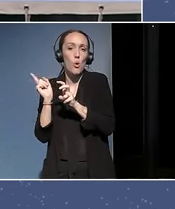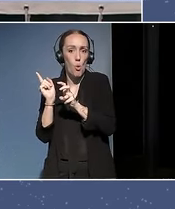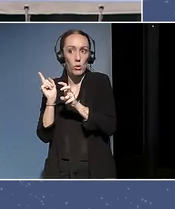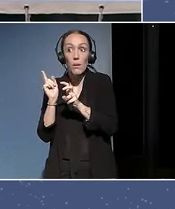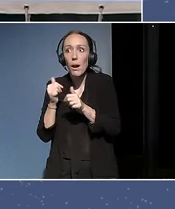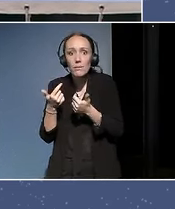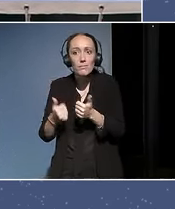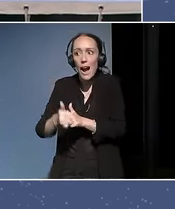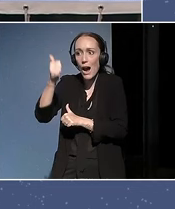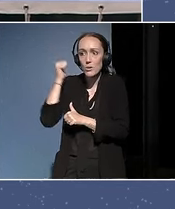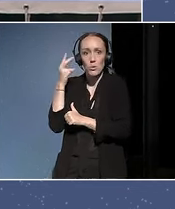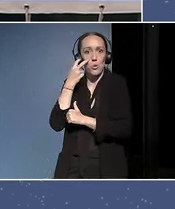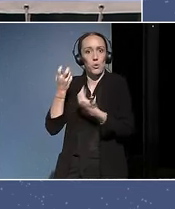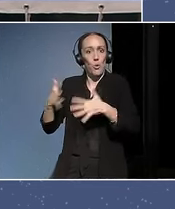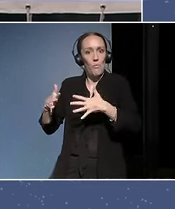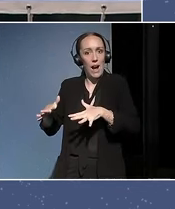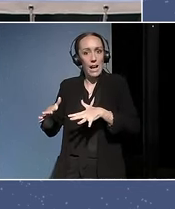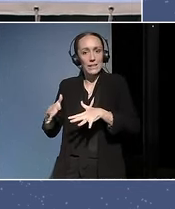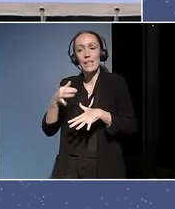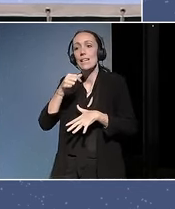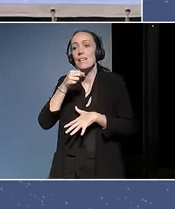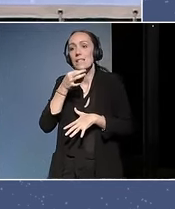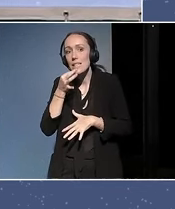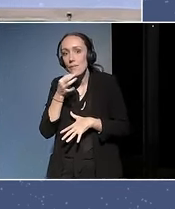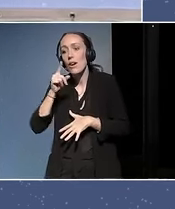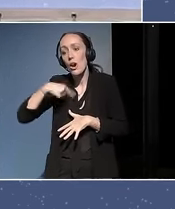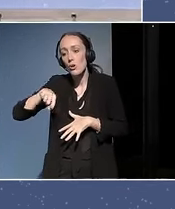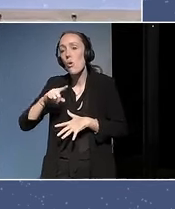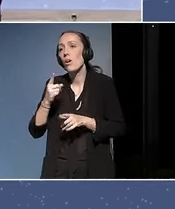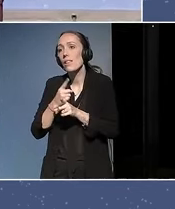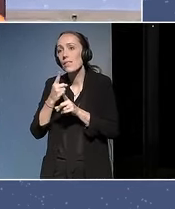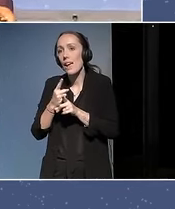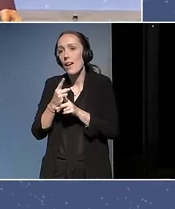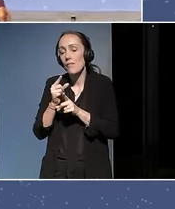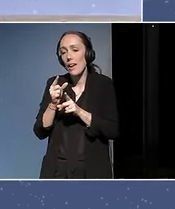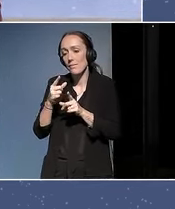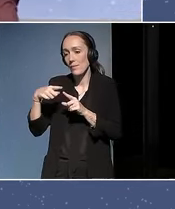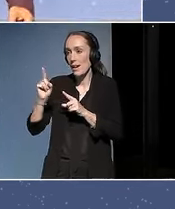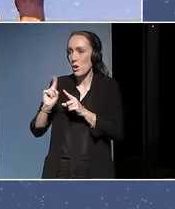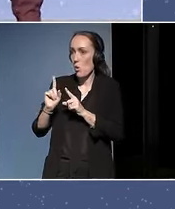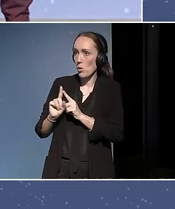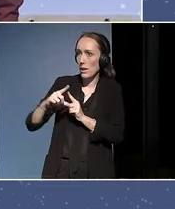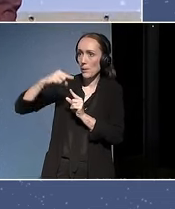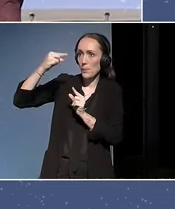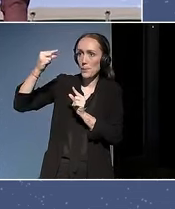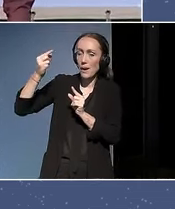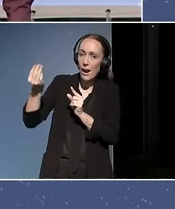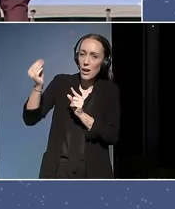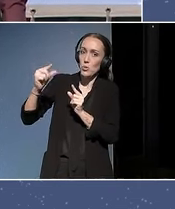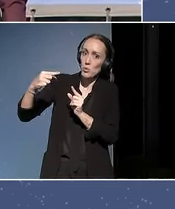l'anno scorso Quindi dobbiamo allungare la coda ancora di più e questo ci permette di